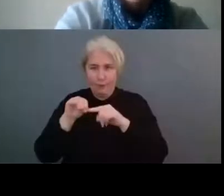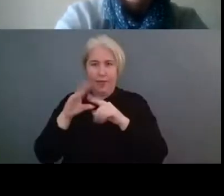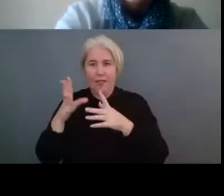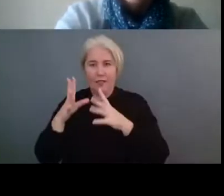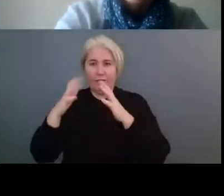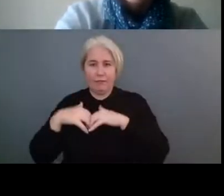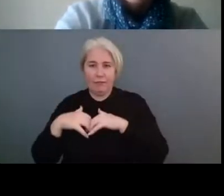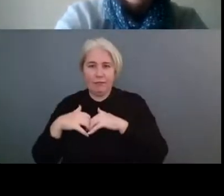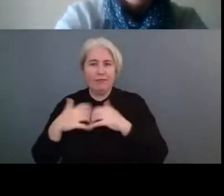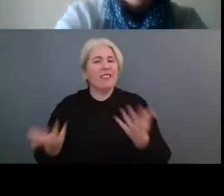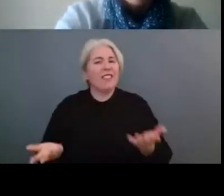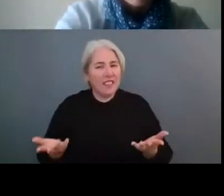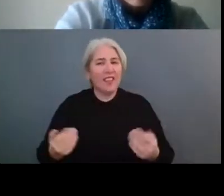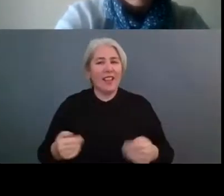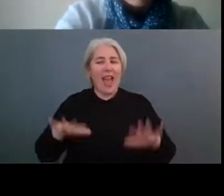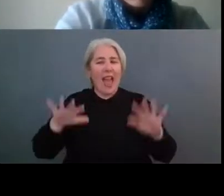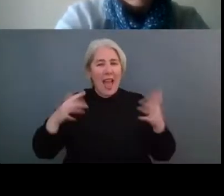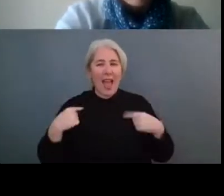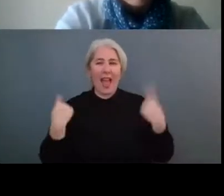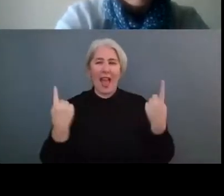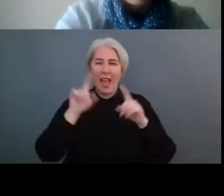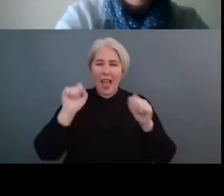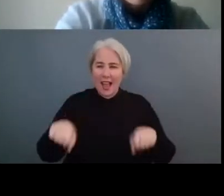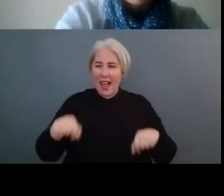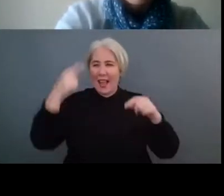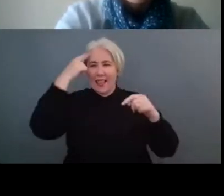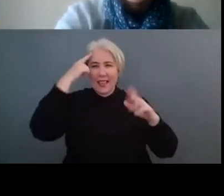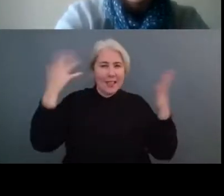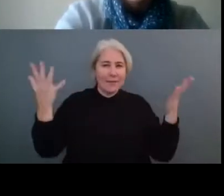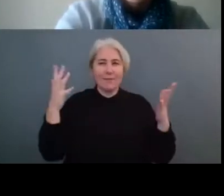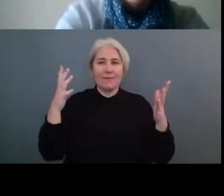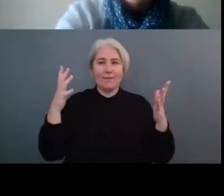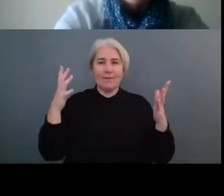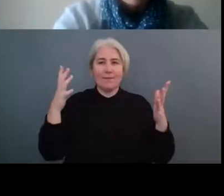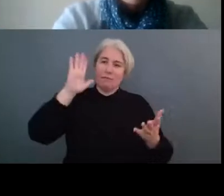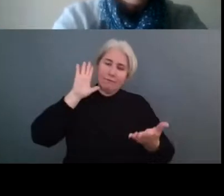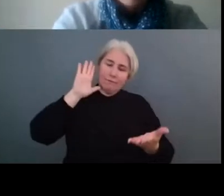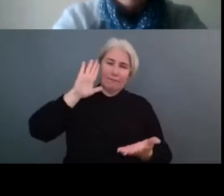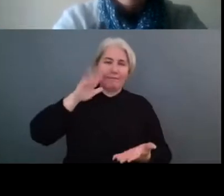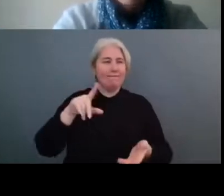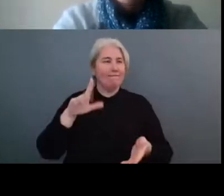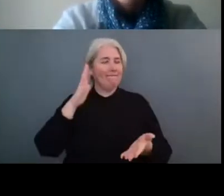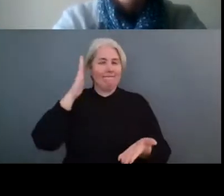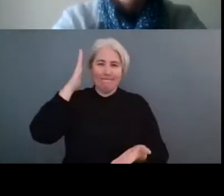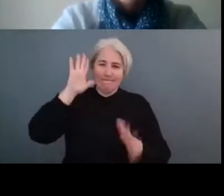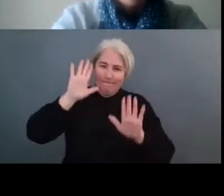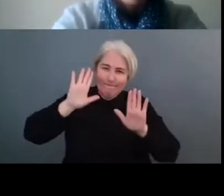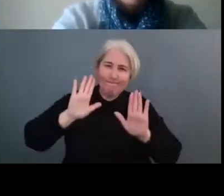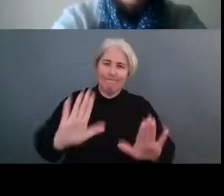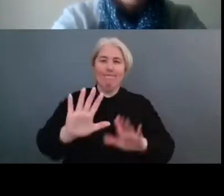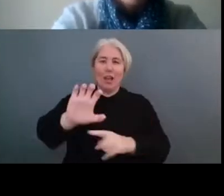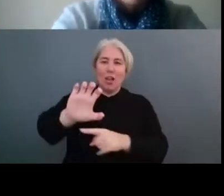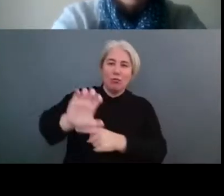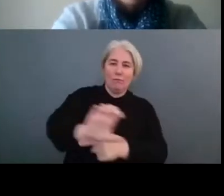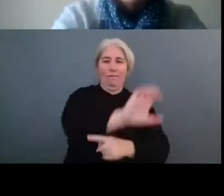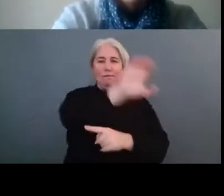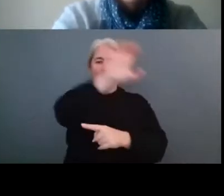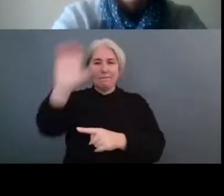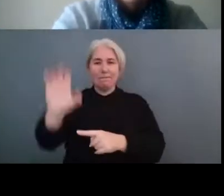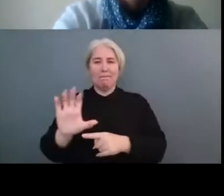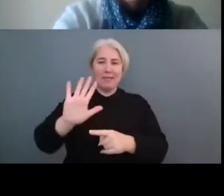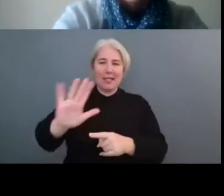la partage tous ensemble et comment, au-delà de ces divers projets, parce qu'il y en a de plus en plus, et c'est tant mieux, on en voit de plus en plus passer sur des projets